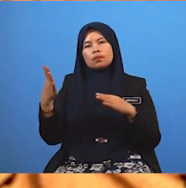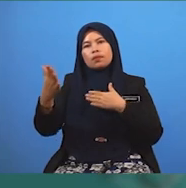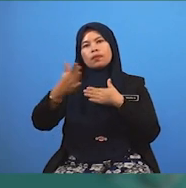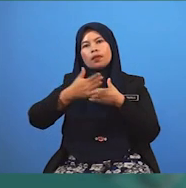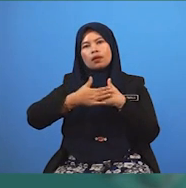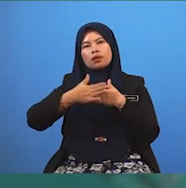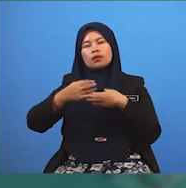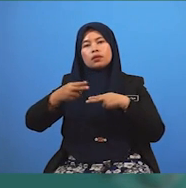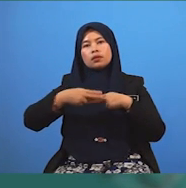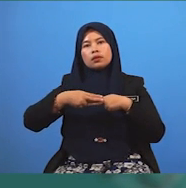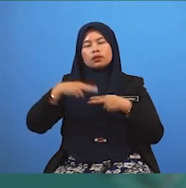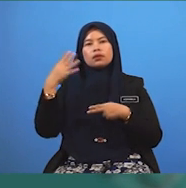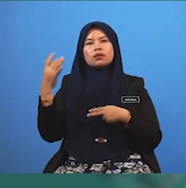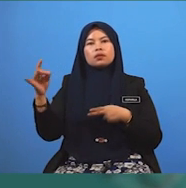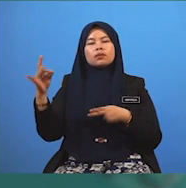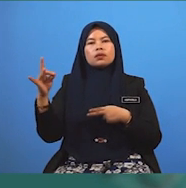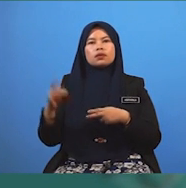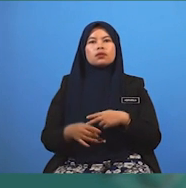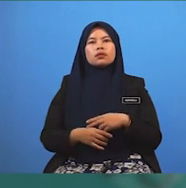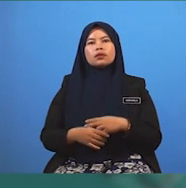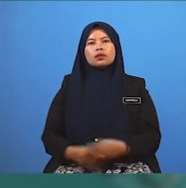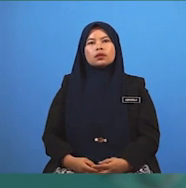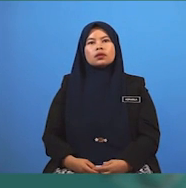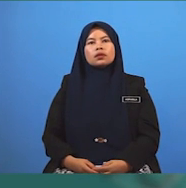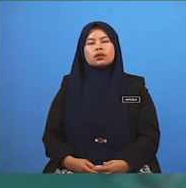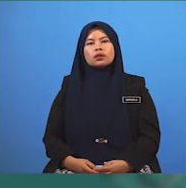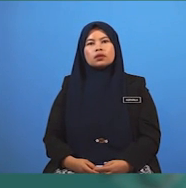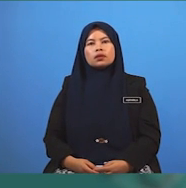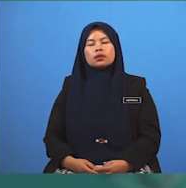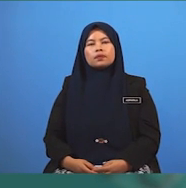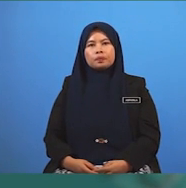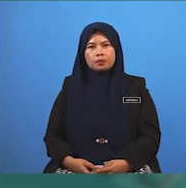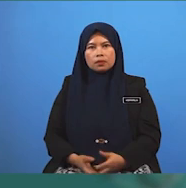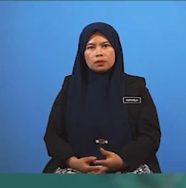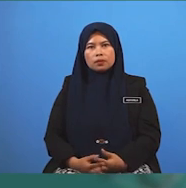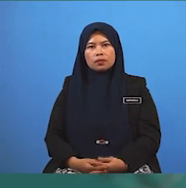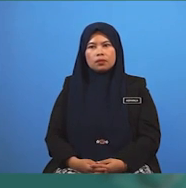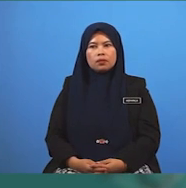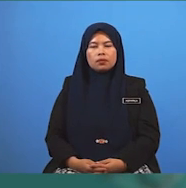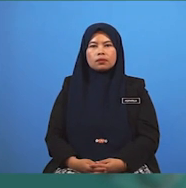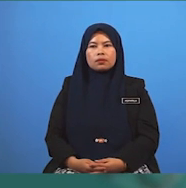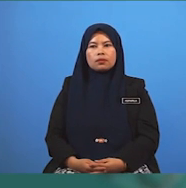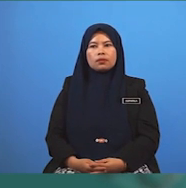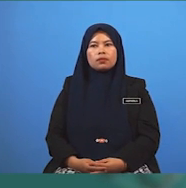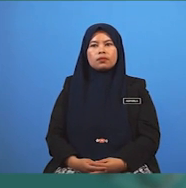Al-Waqiah. A'udzubillahi minasyaitonir rajim. Ala sururim mawduna